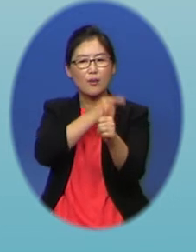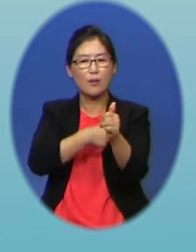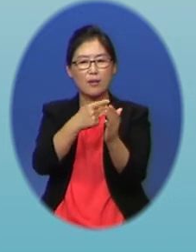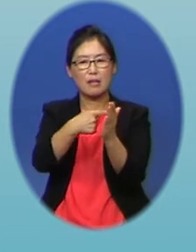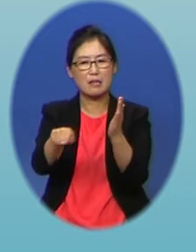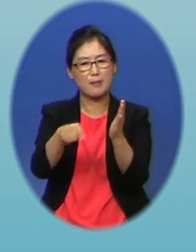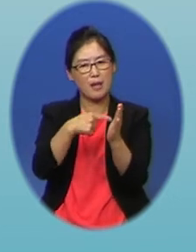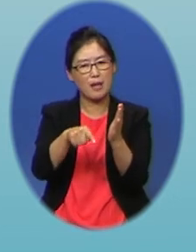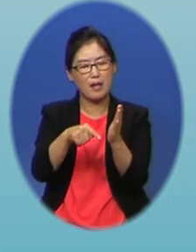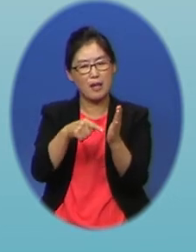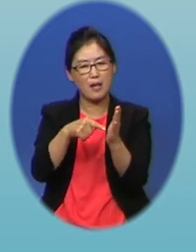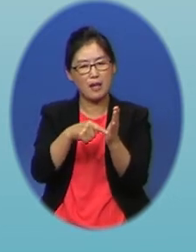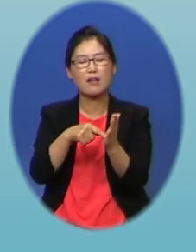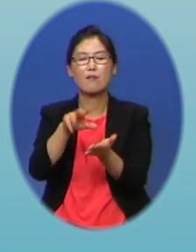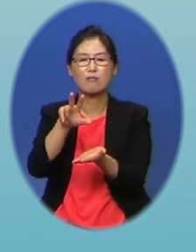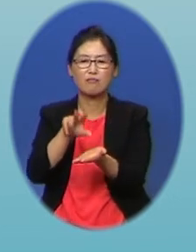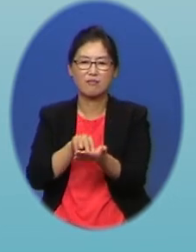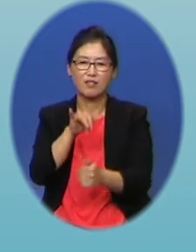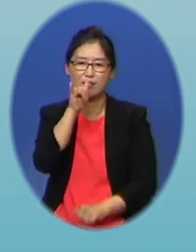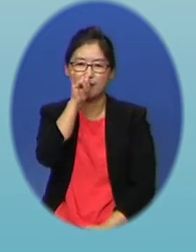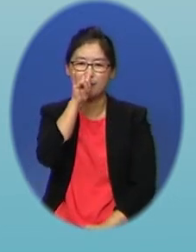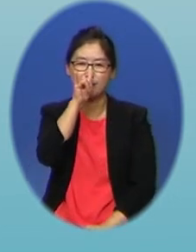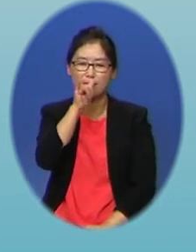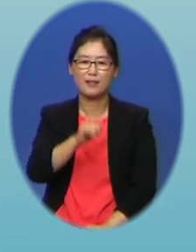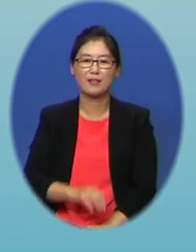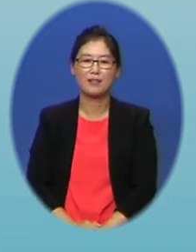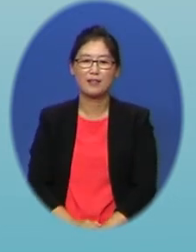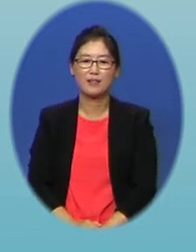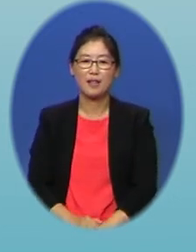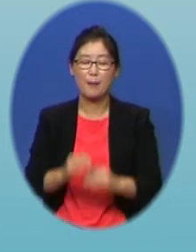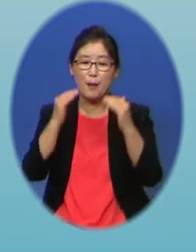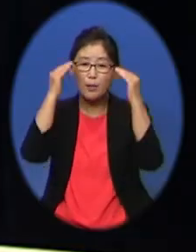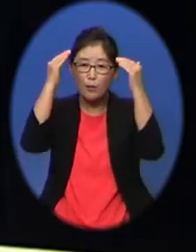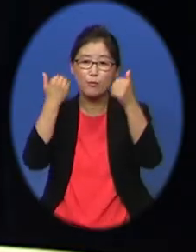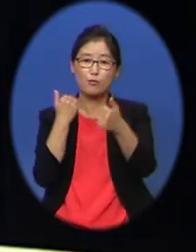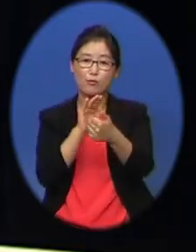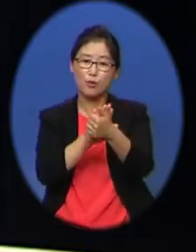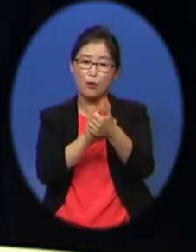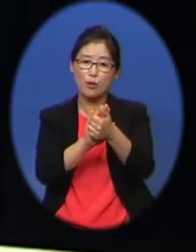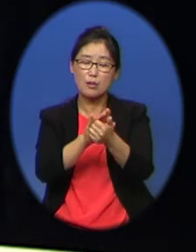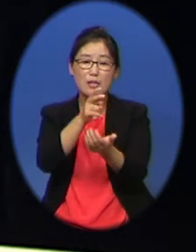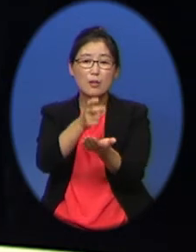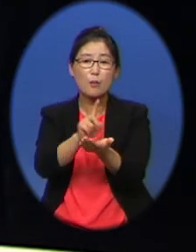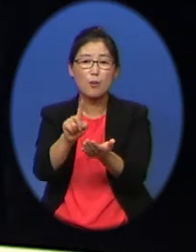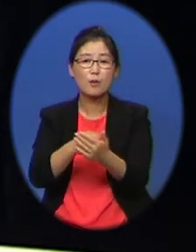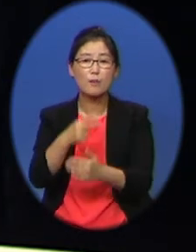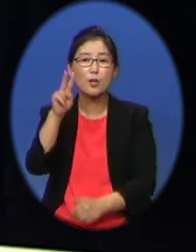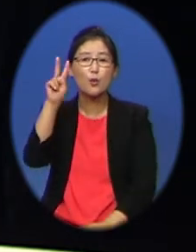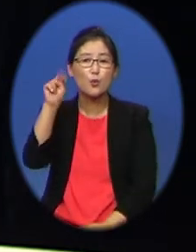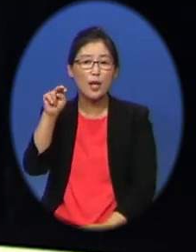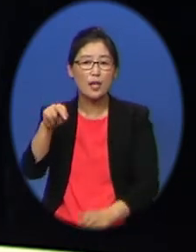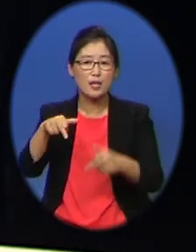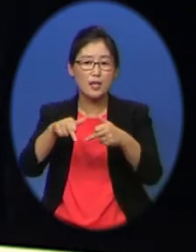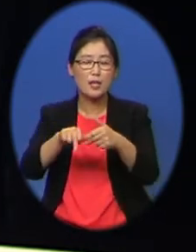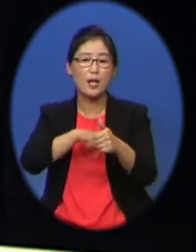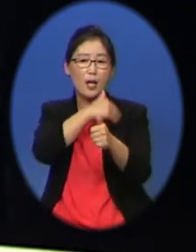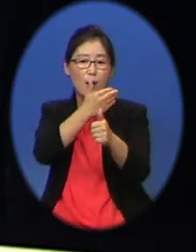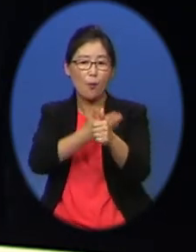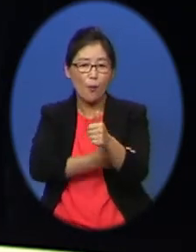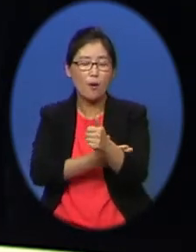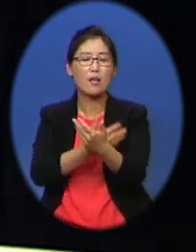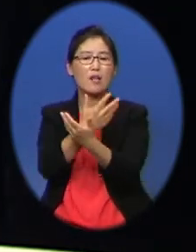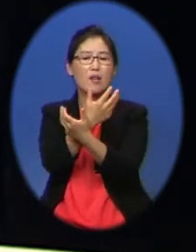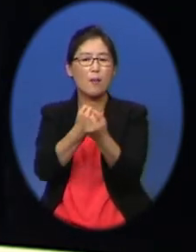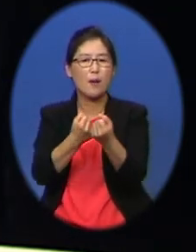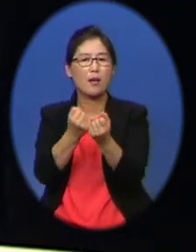좀 부적절한 제도라고 생각합니다. 이 성년 후견 제도는 우리나라가 가입한 유엔 장애인 권리 협약에도